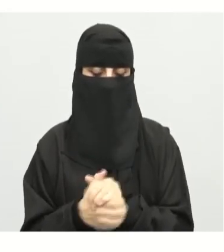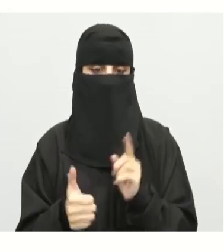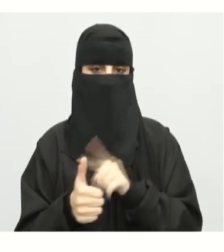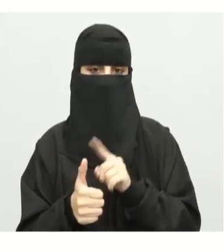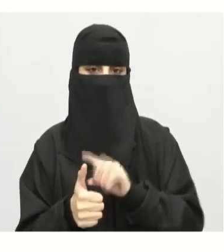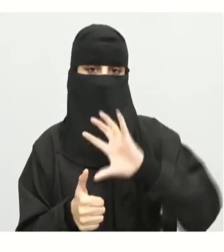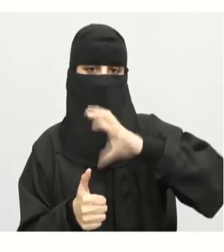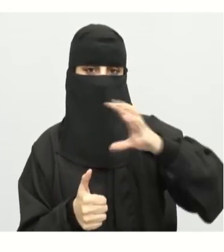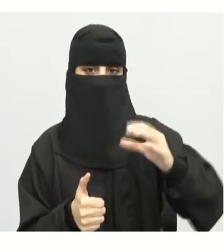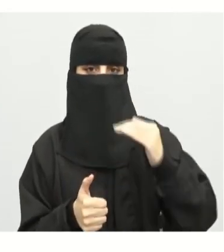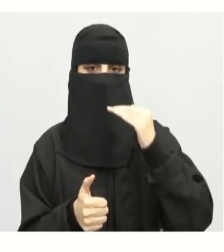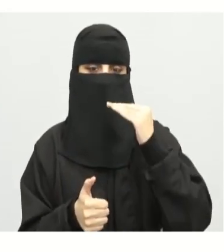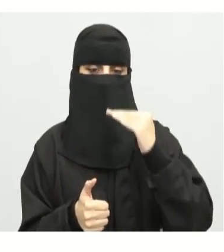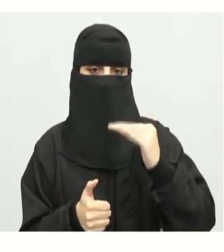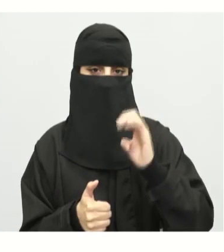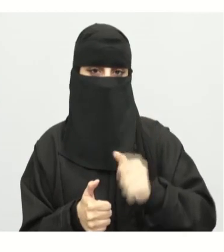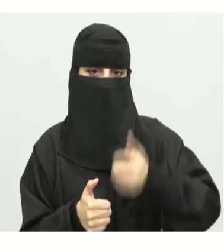جبال الحجاز